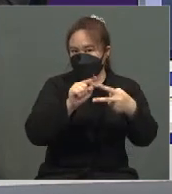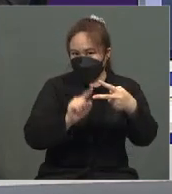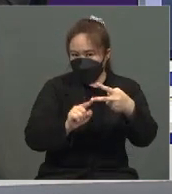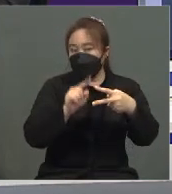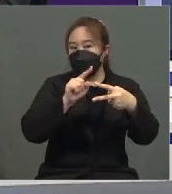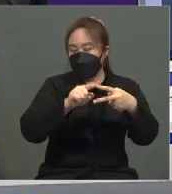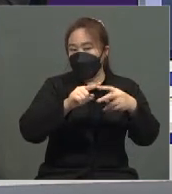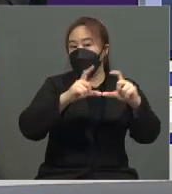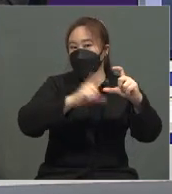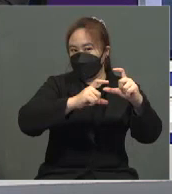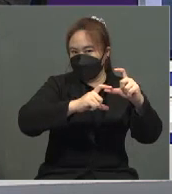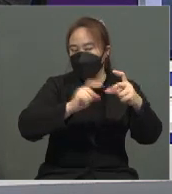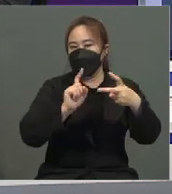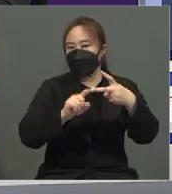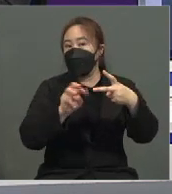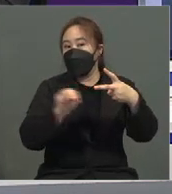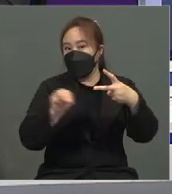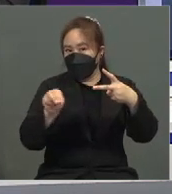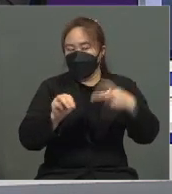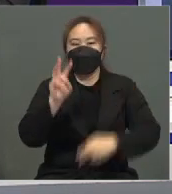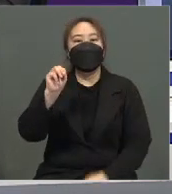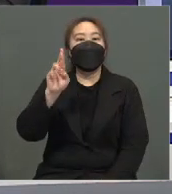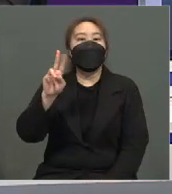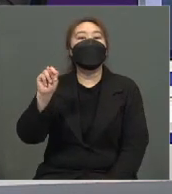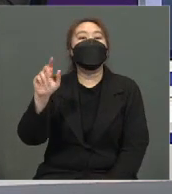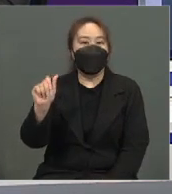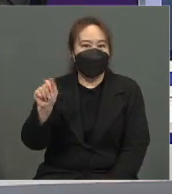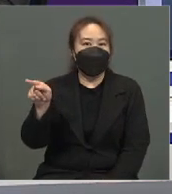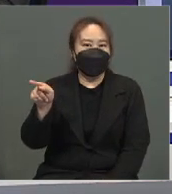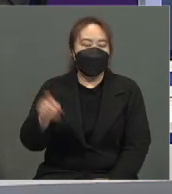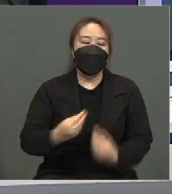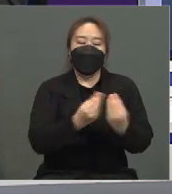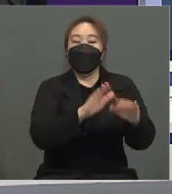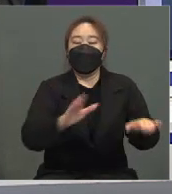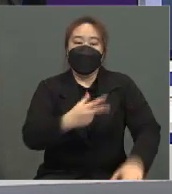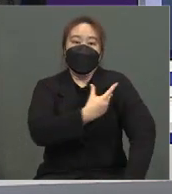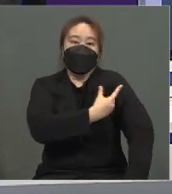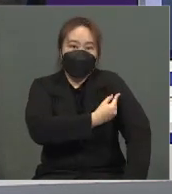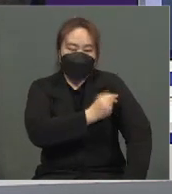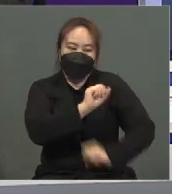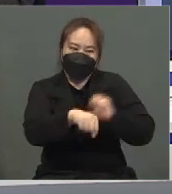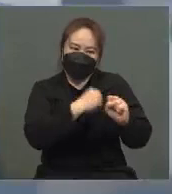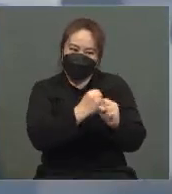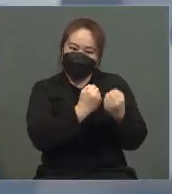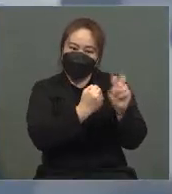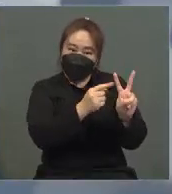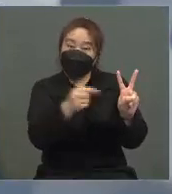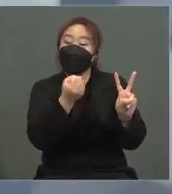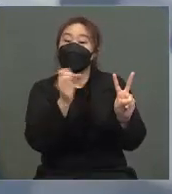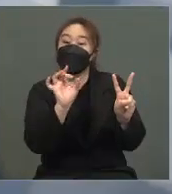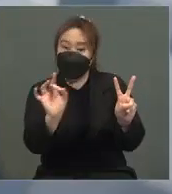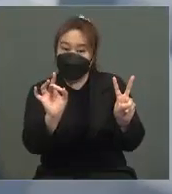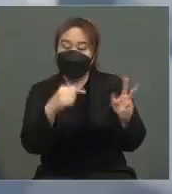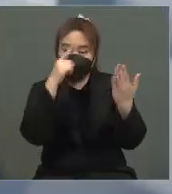ซอร์โมเดอร์นาก็เป็นวัคซีนชนิด mRNA นะคะเริ่มฉีดให้เด็กเนี่ยก็คือ12ถึง18ปีอย่างบ้านเ